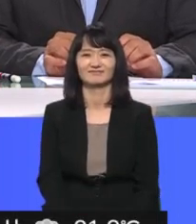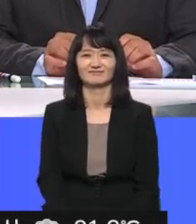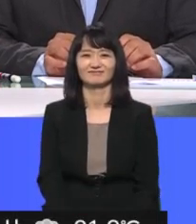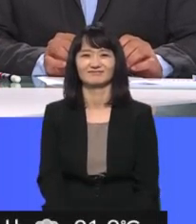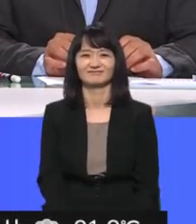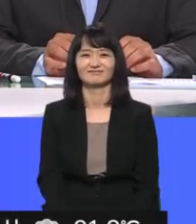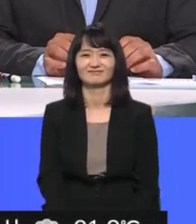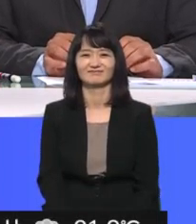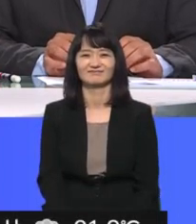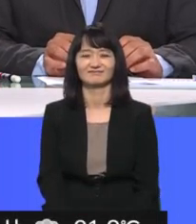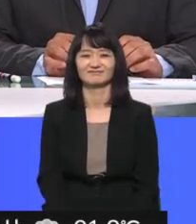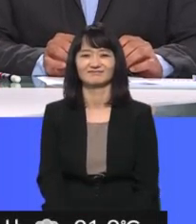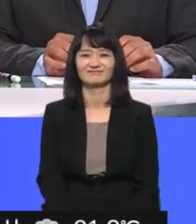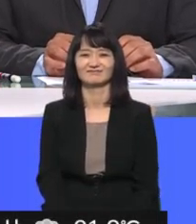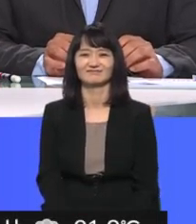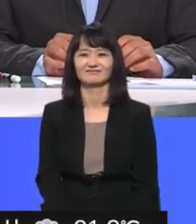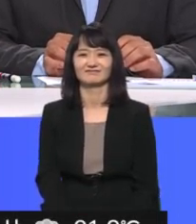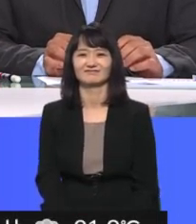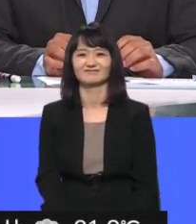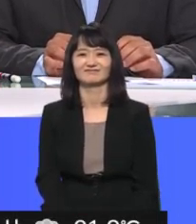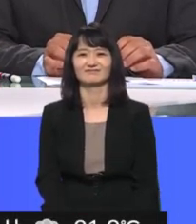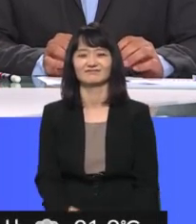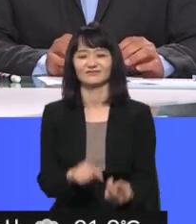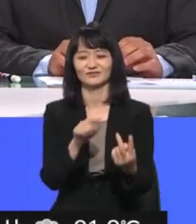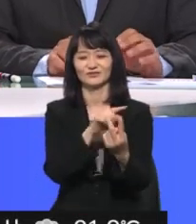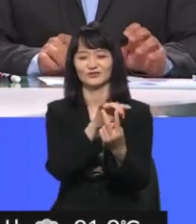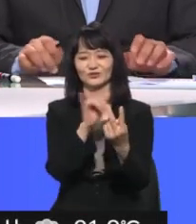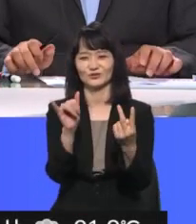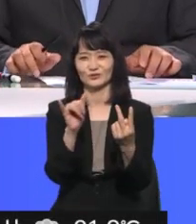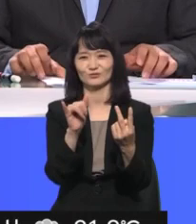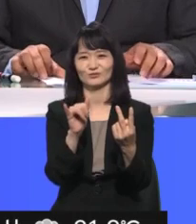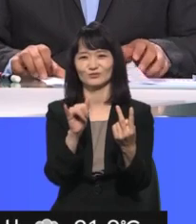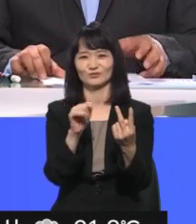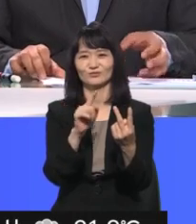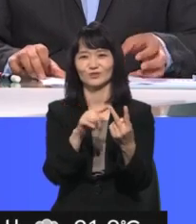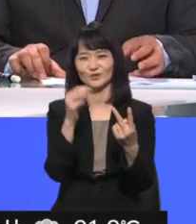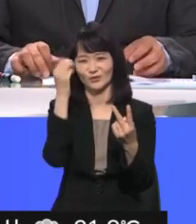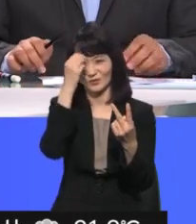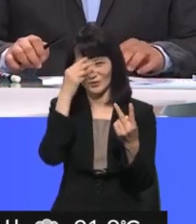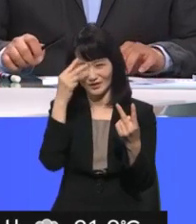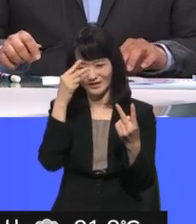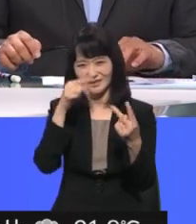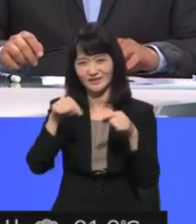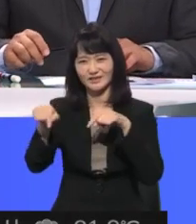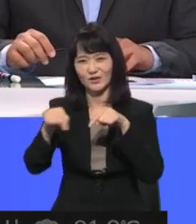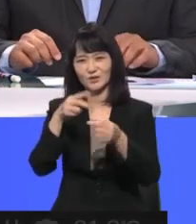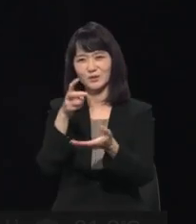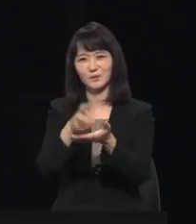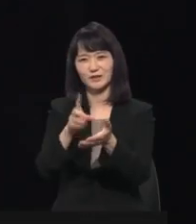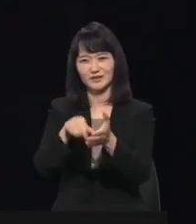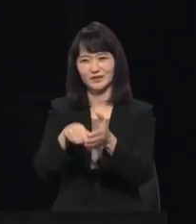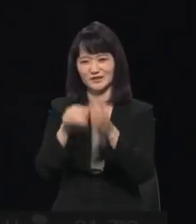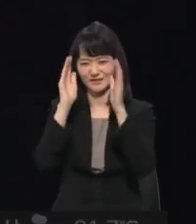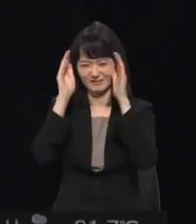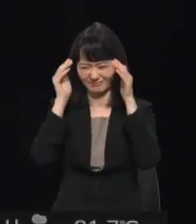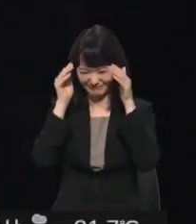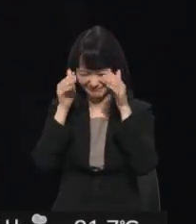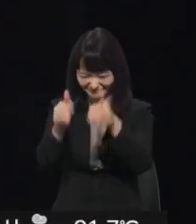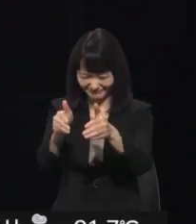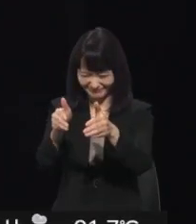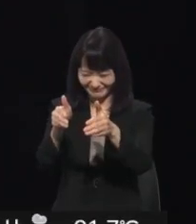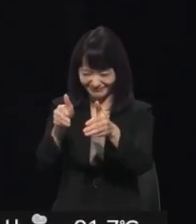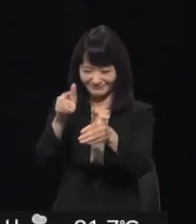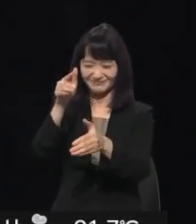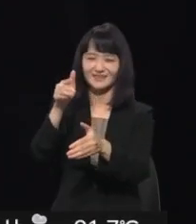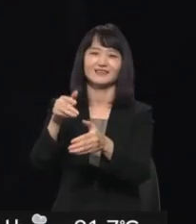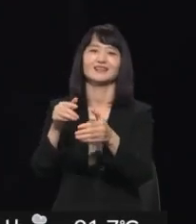받았다 아 이 두 전임 하고 완자 님 고등학교 2학년 완자 님 정치와 법 시간 소비 집중시켜야 사랑하라